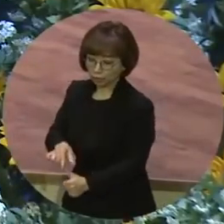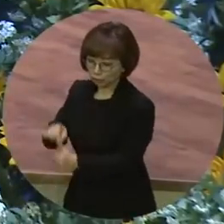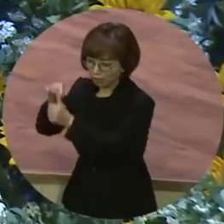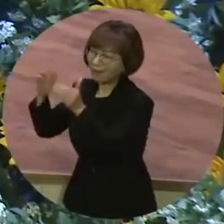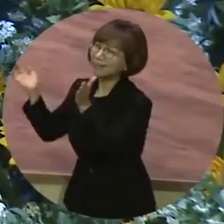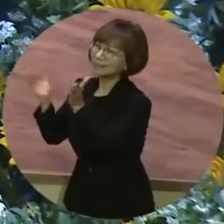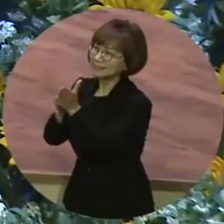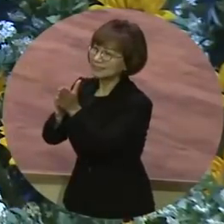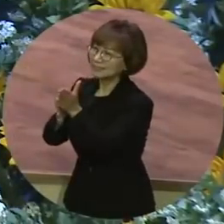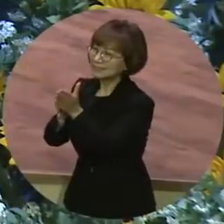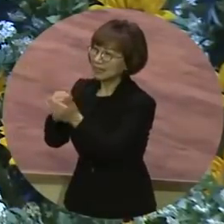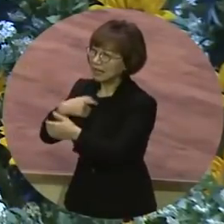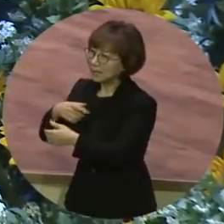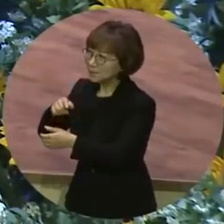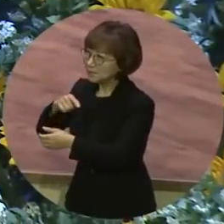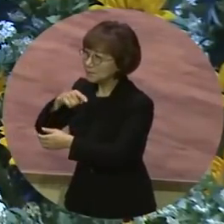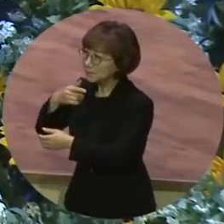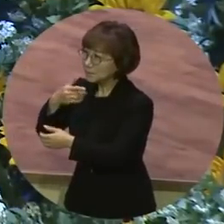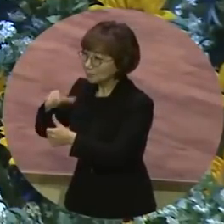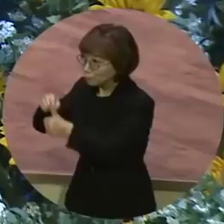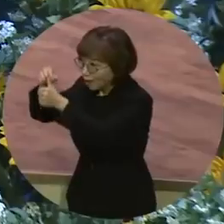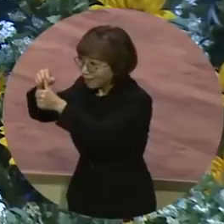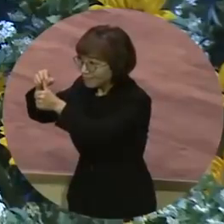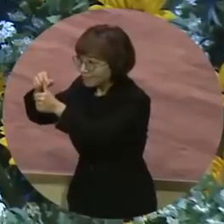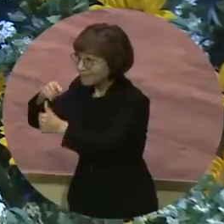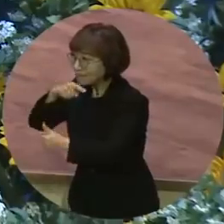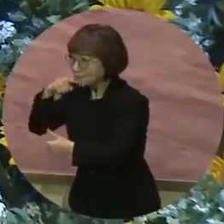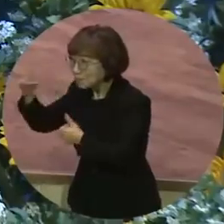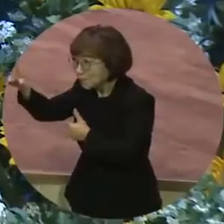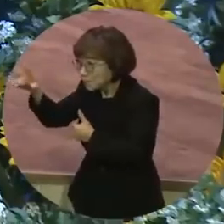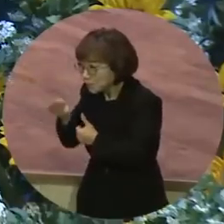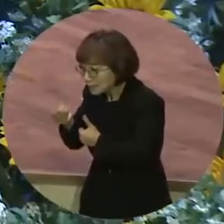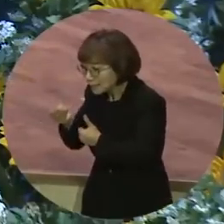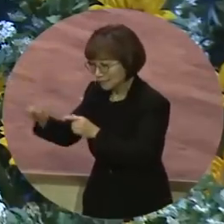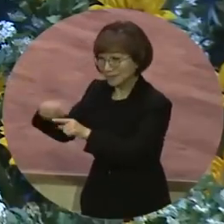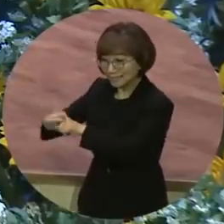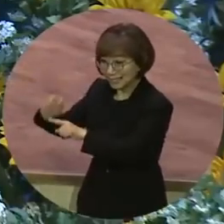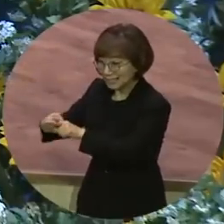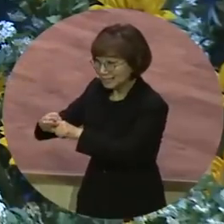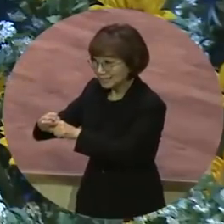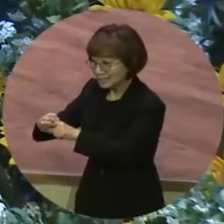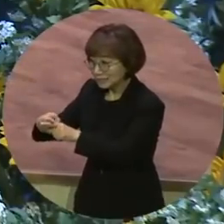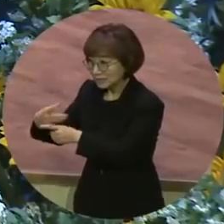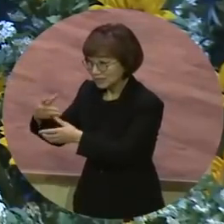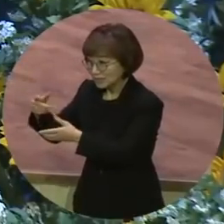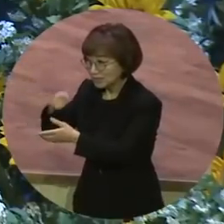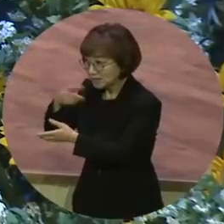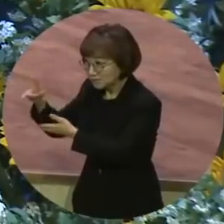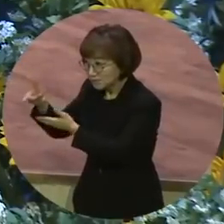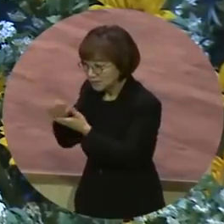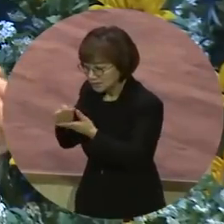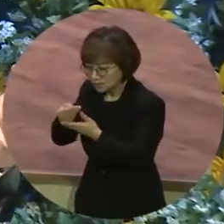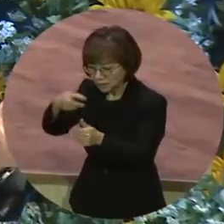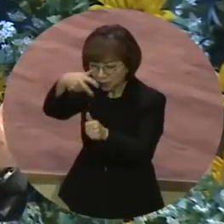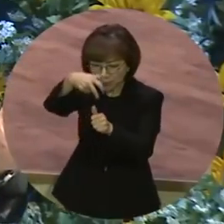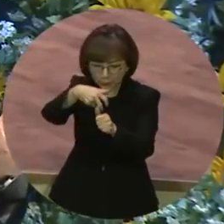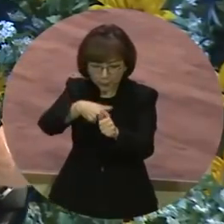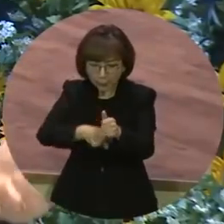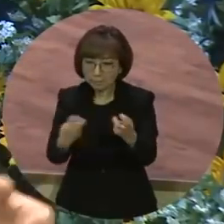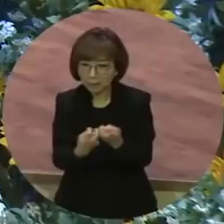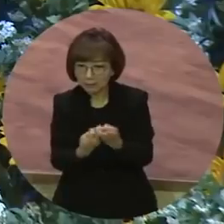이 그 빚을 갚아야 되는데, 저 사람에게 내가 복음 전개해서 이 구원의 감격을 내가 정말 누리면서 빚을